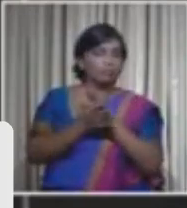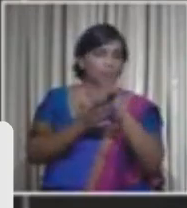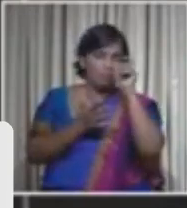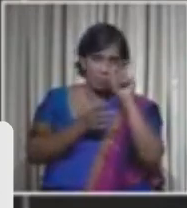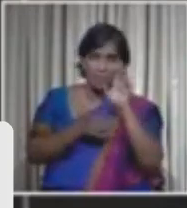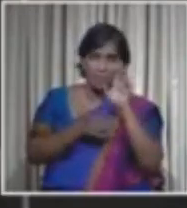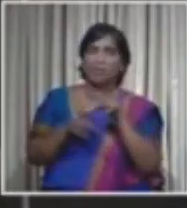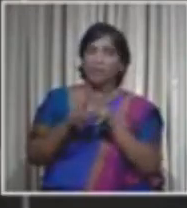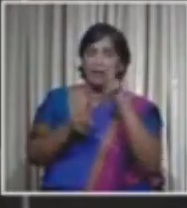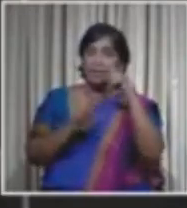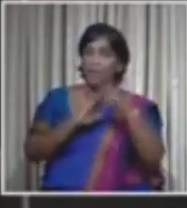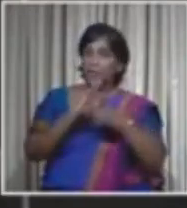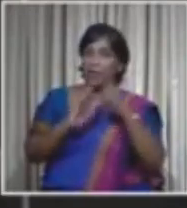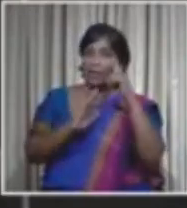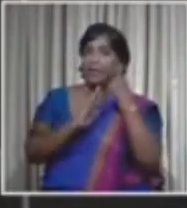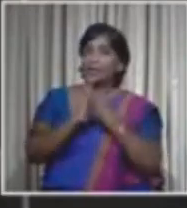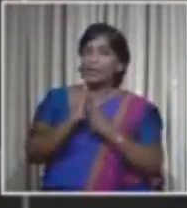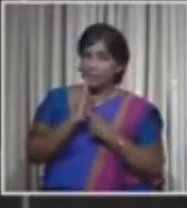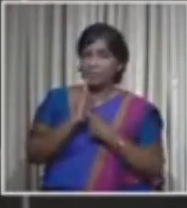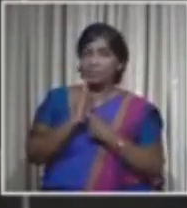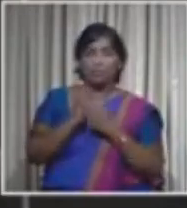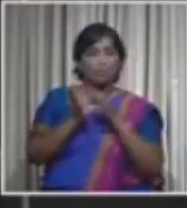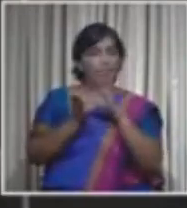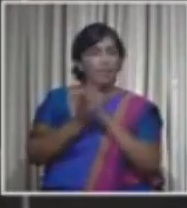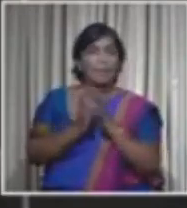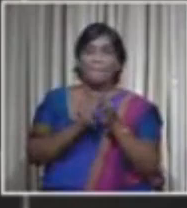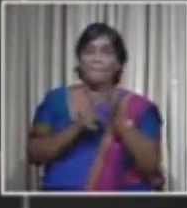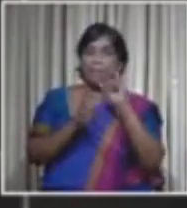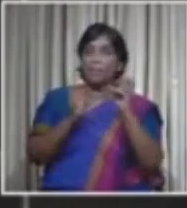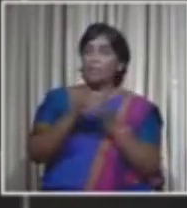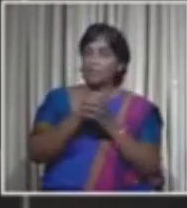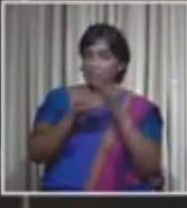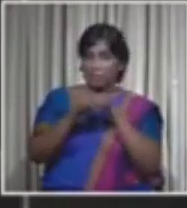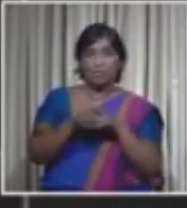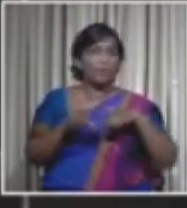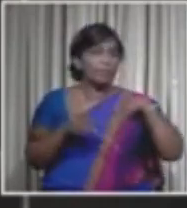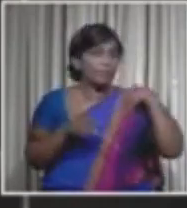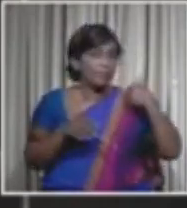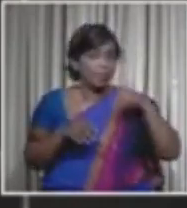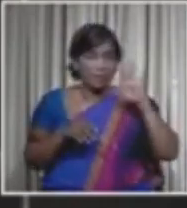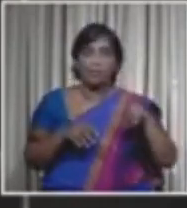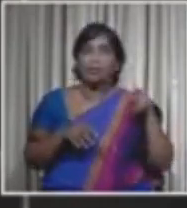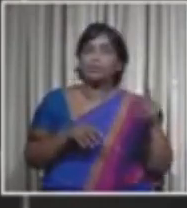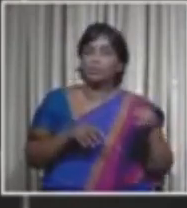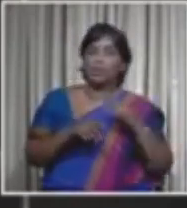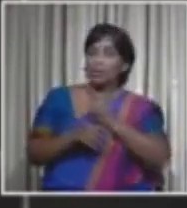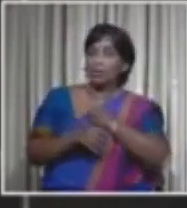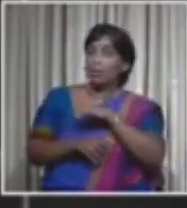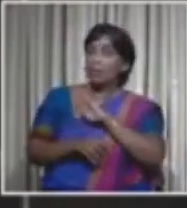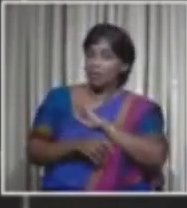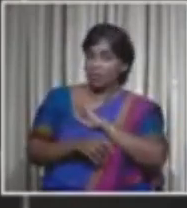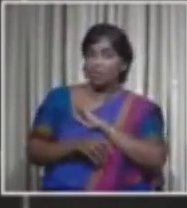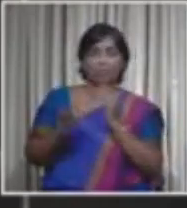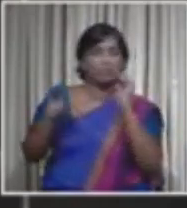ஒரு நல்ல அறிவாளி, நல்ல புத்திஜீவியை நியமிங்கள் என்று மிக தாழ்மையாக கேட்டு இந்த நாட்டின் பொருளாதாரம்,